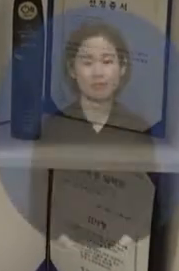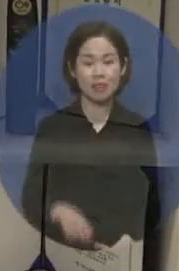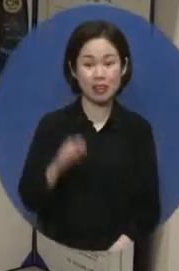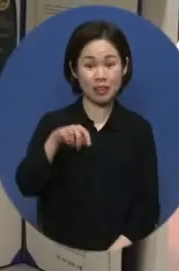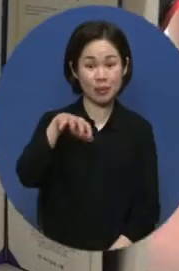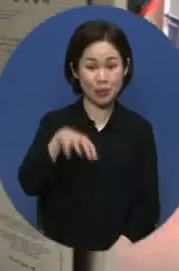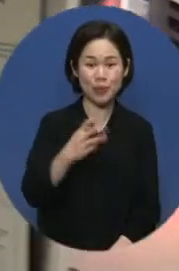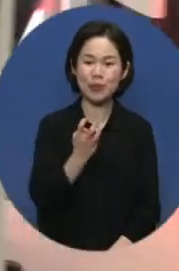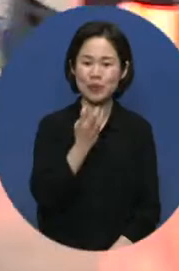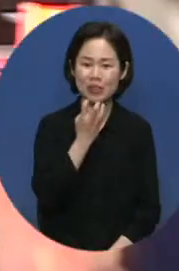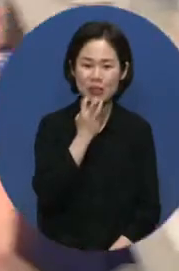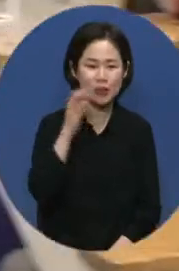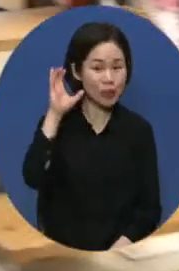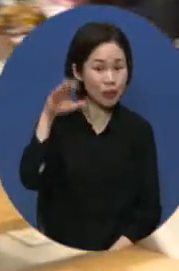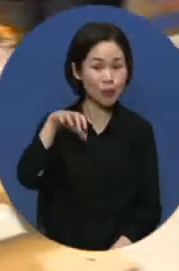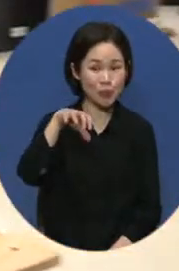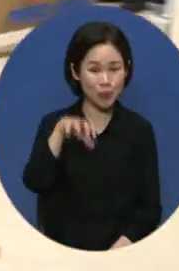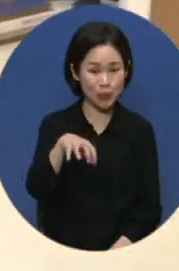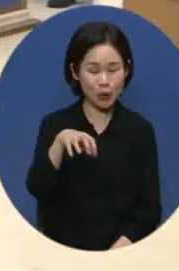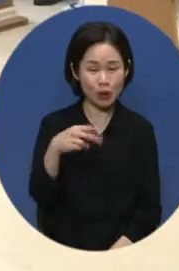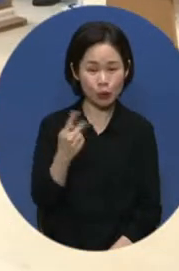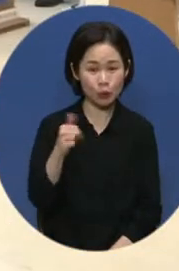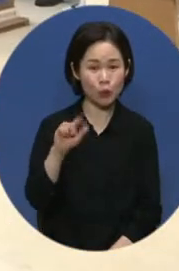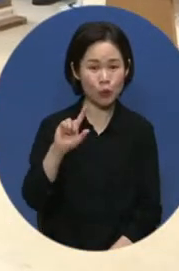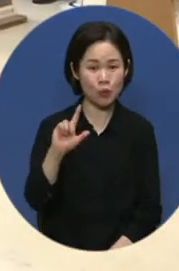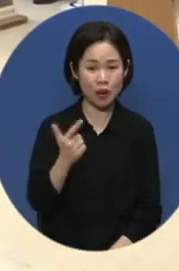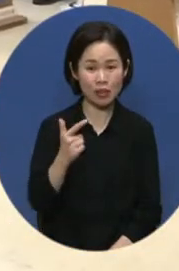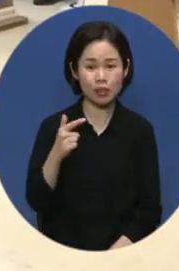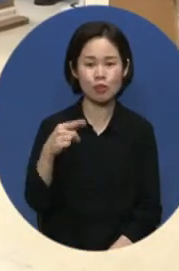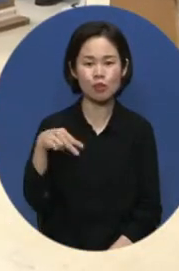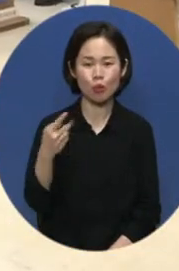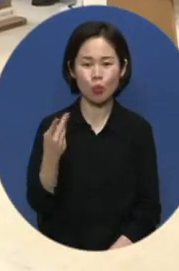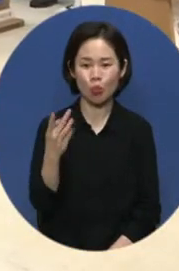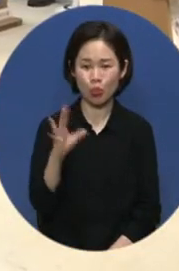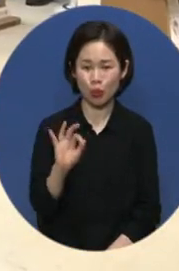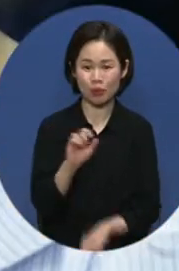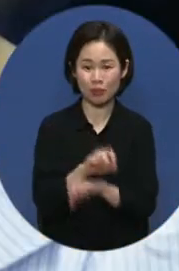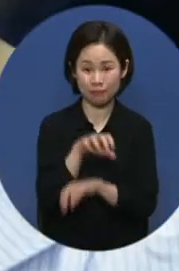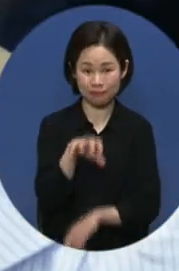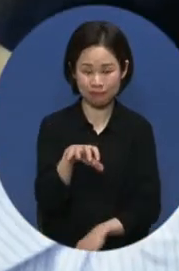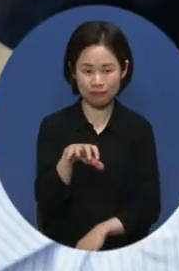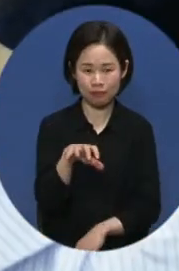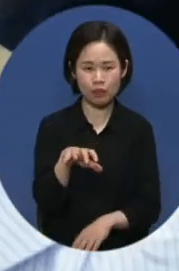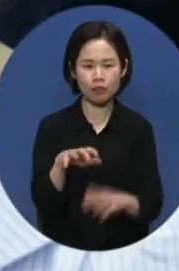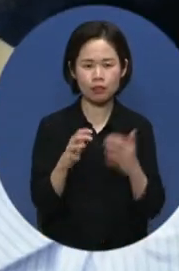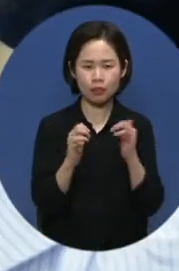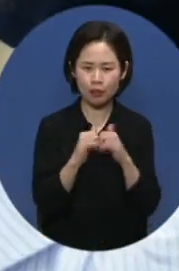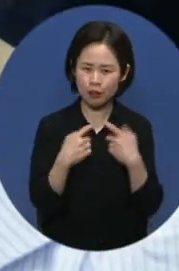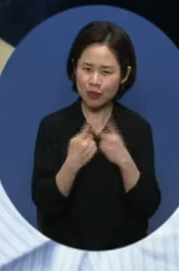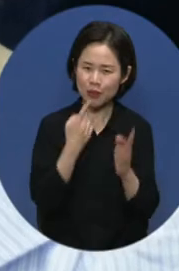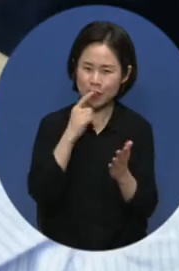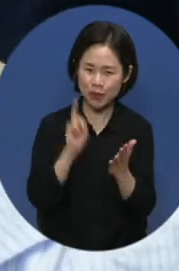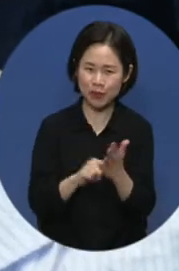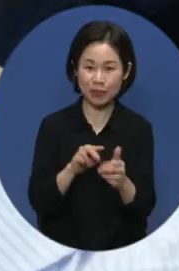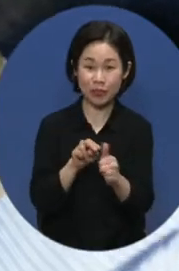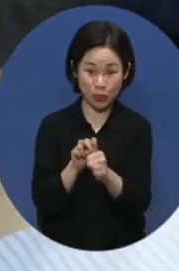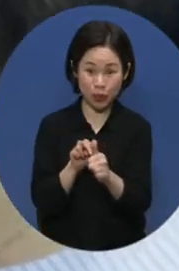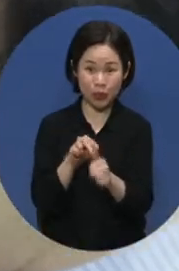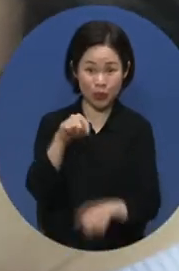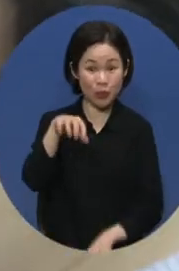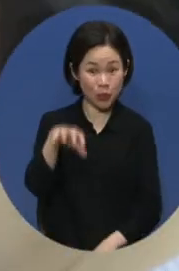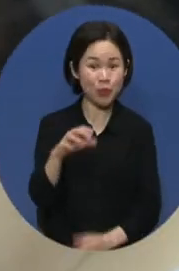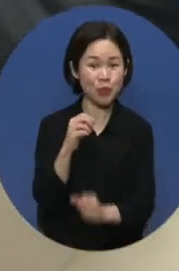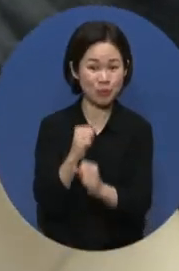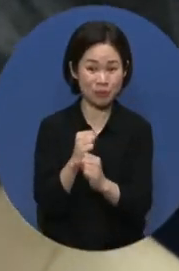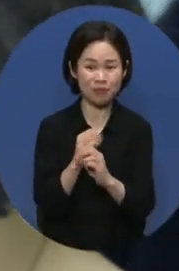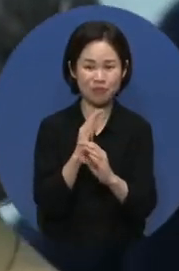이곳은 서울 영등포에 위치한 소소한 소통의 사무실. 모두를 위한 쉬운 정보가 이곳에서 만들어지고